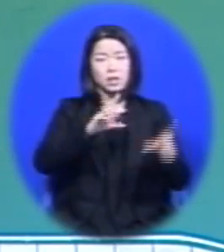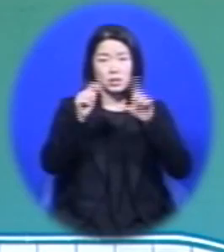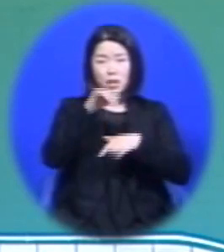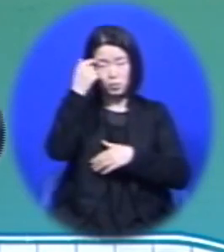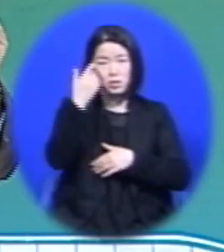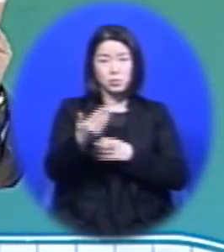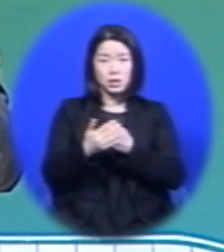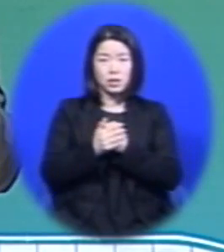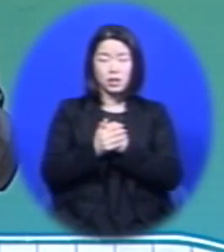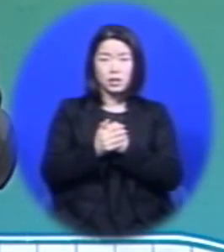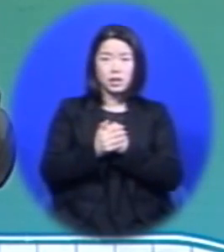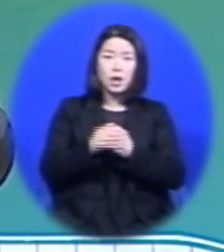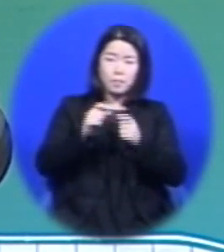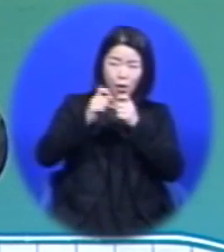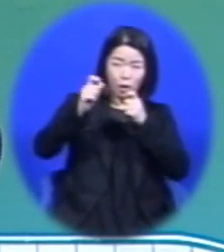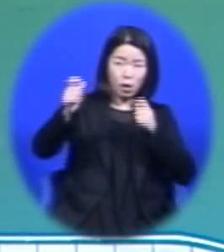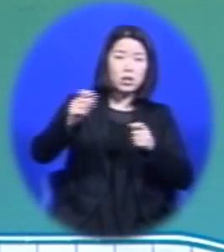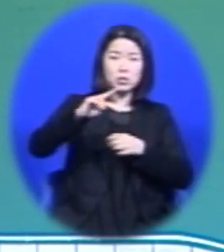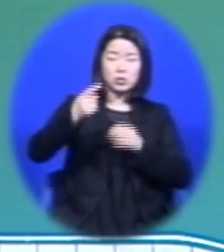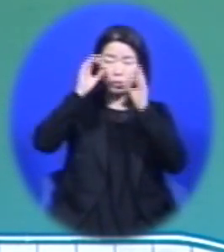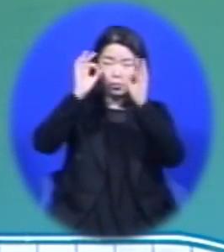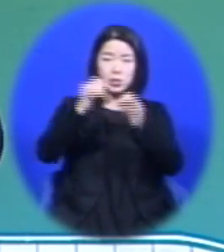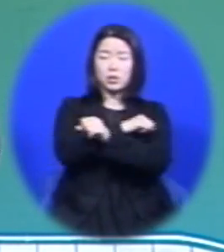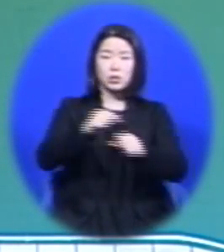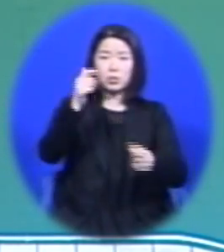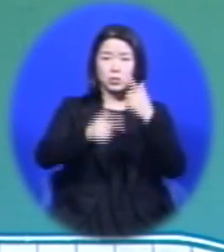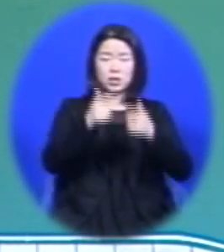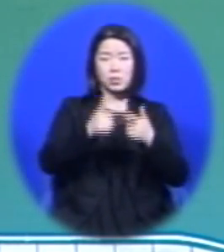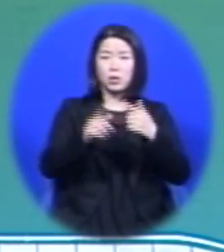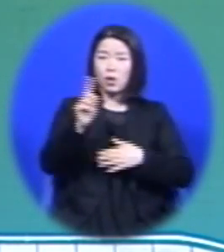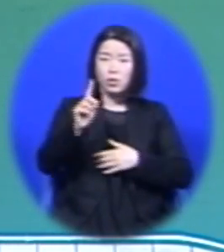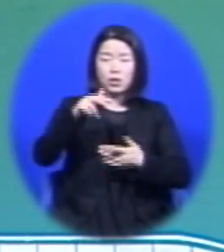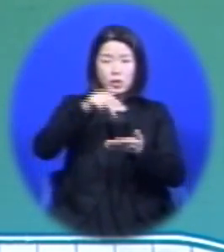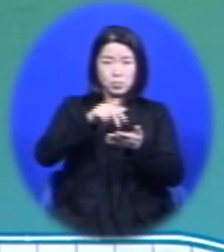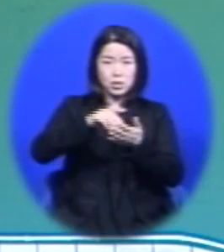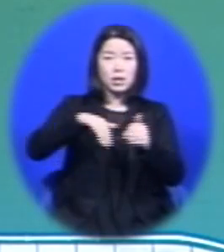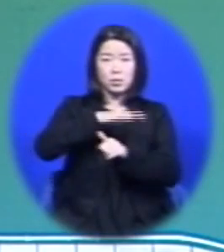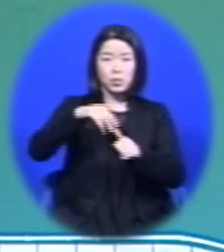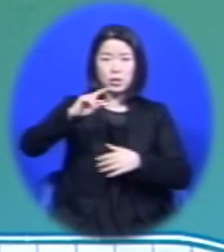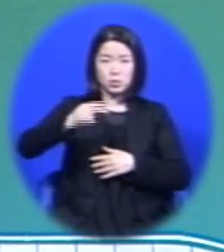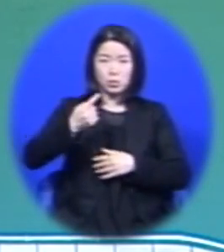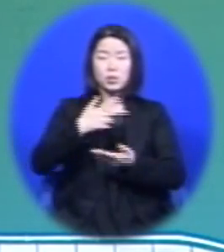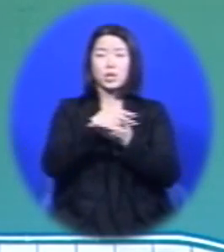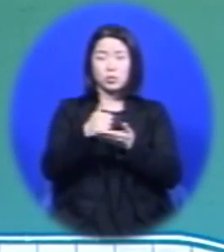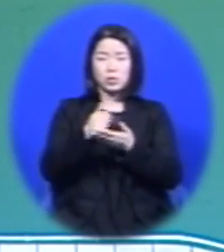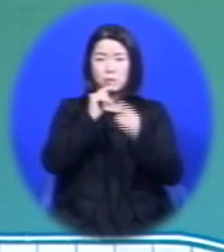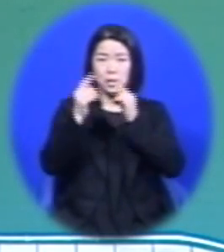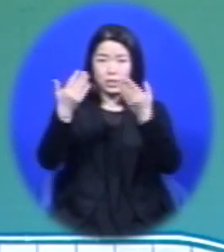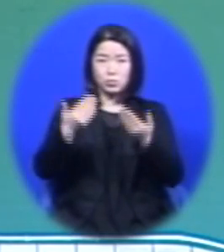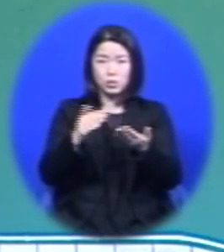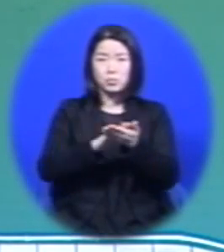멀리서도 보이는 용서의 나무, 어떤 처지와 형편에서도 주님은